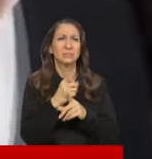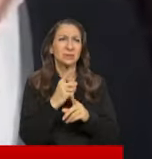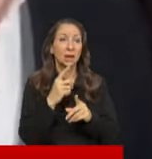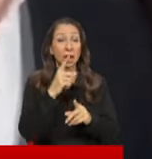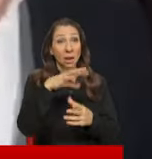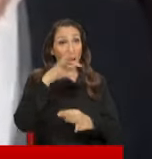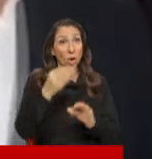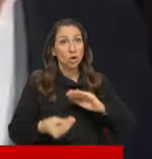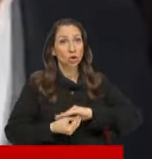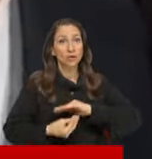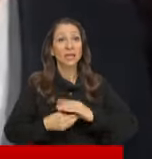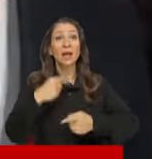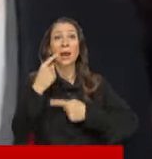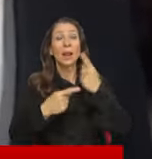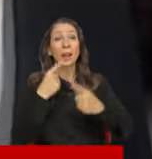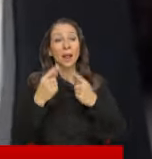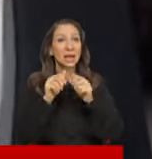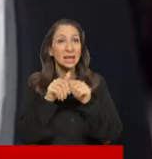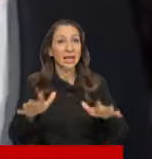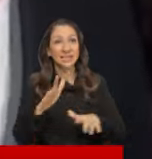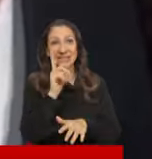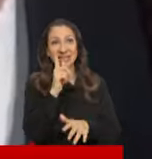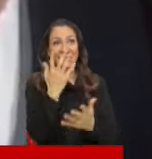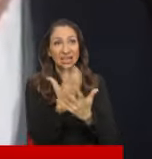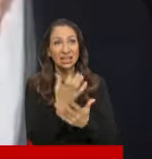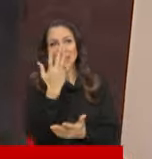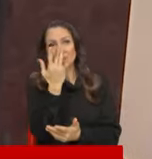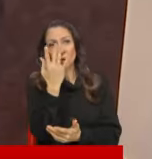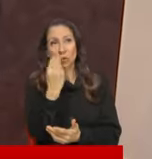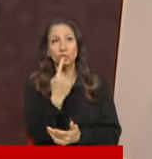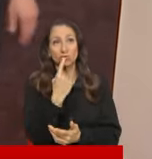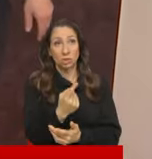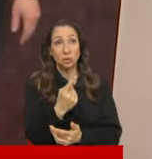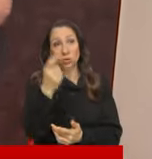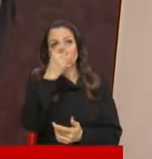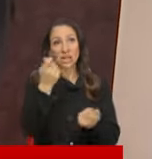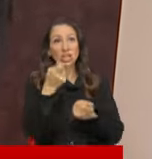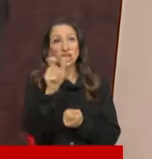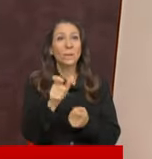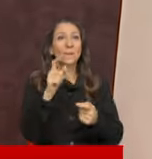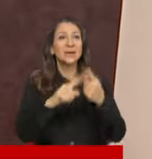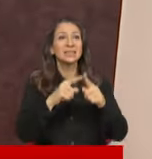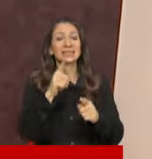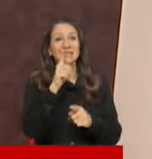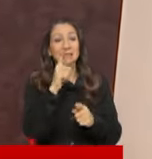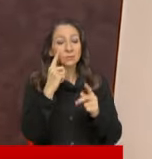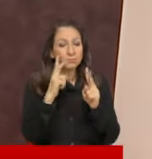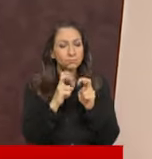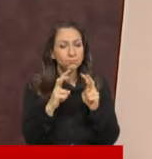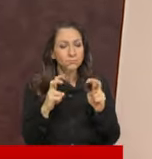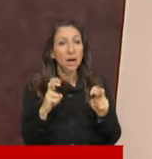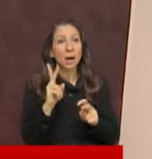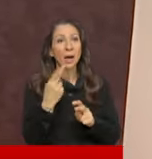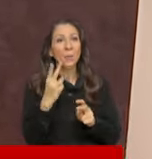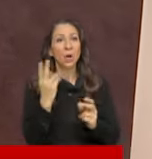hakkında çıkan rüşvet iddialarına ilişkin yayınlanan ses kaydının sahte olduğunu söylemişti Türkiye İşçi Partisi ses kaydını analiz ettirdi